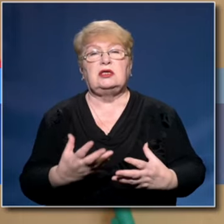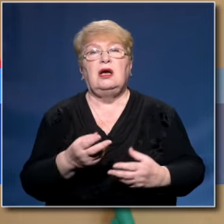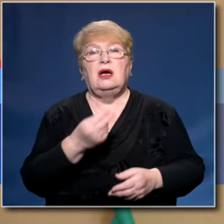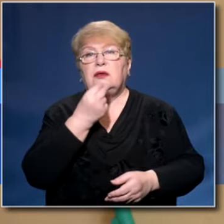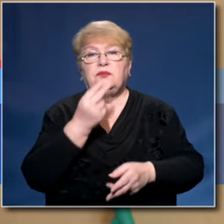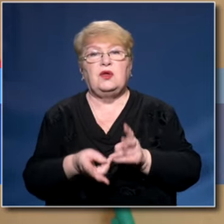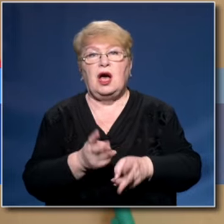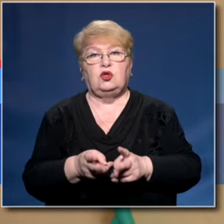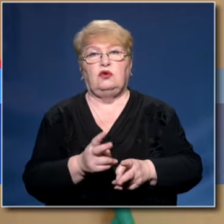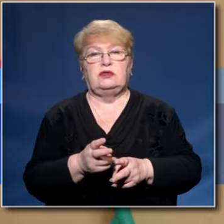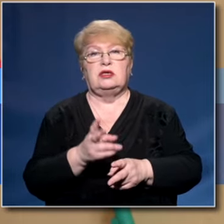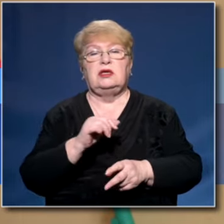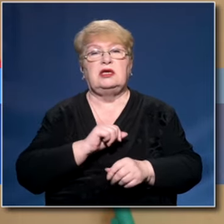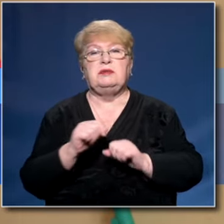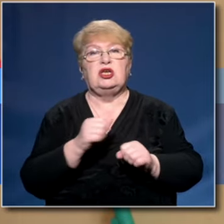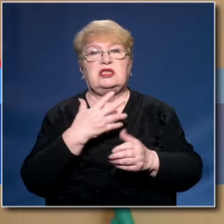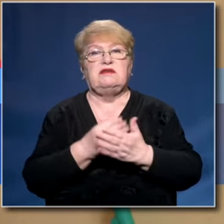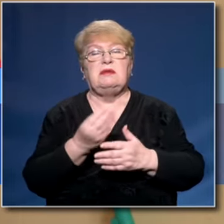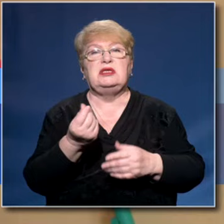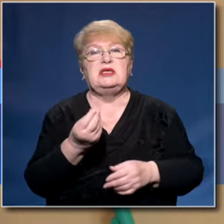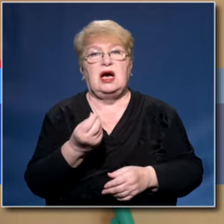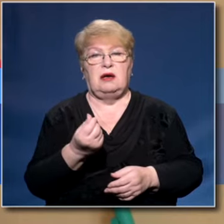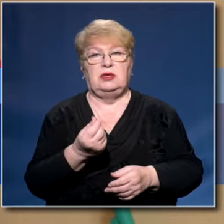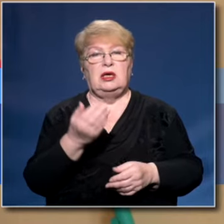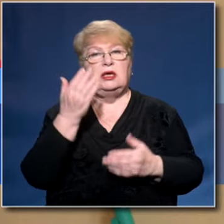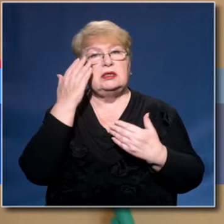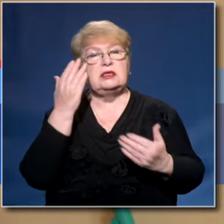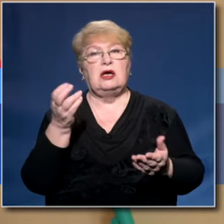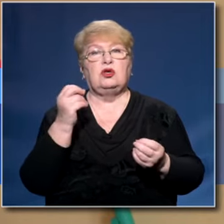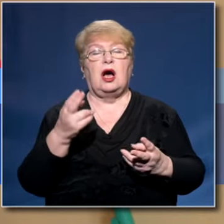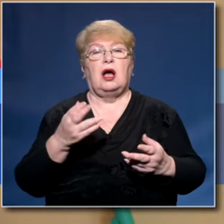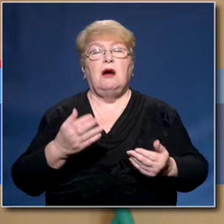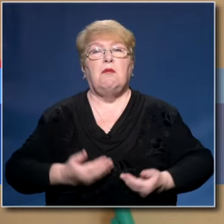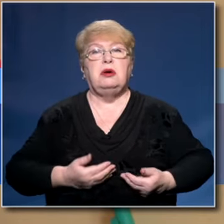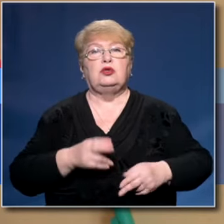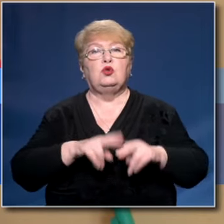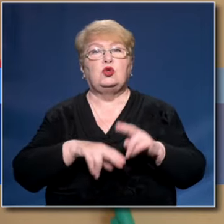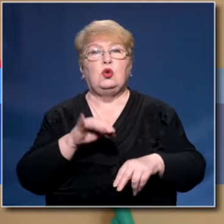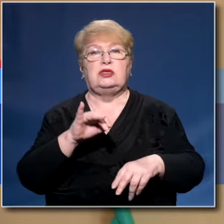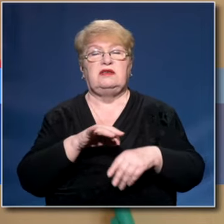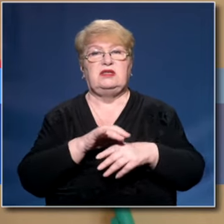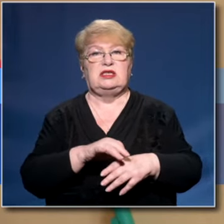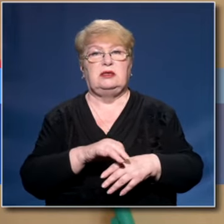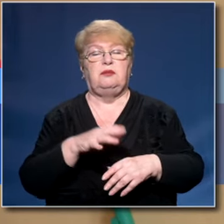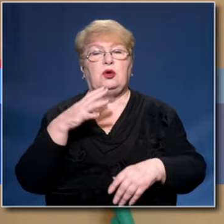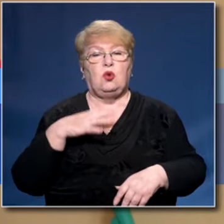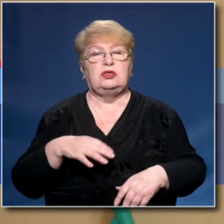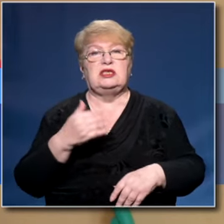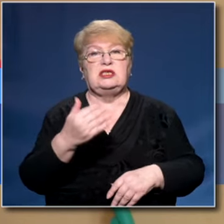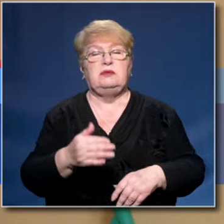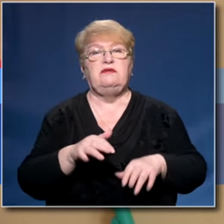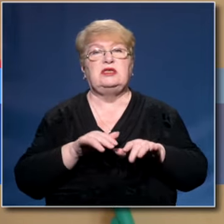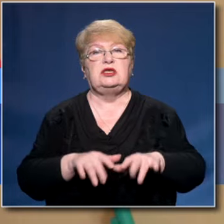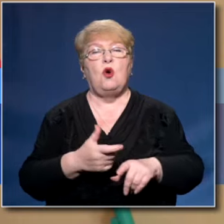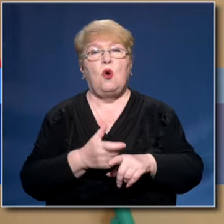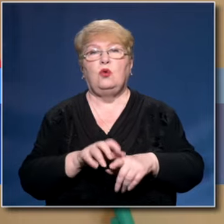Элементарно не готовить не распоряжаться своими деньгами не знают как быт устроить и как его вести Поэтому приходится